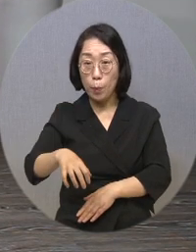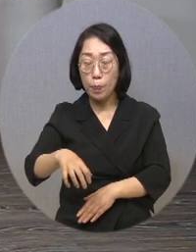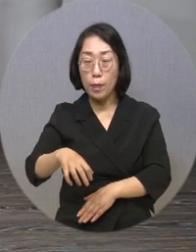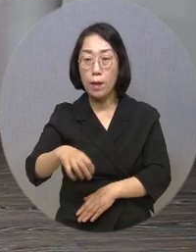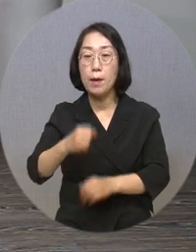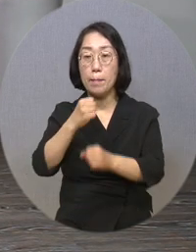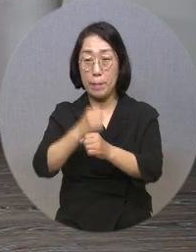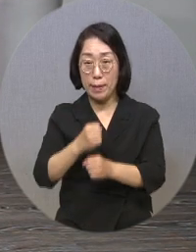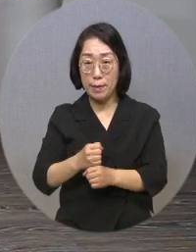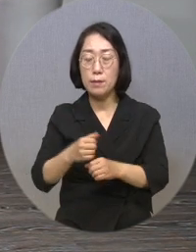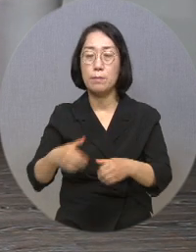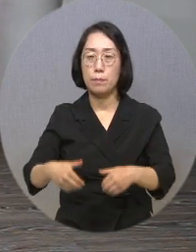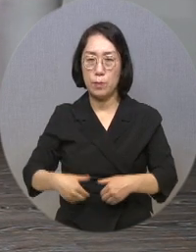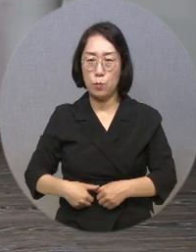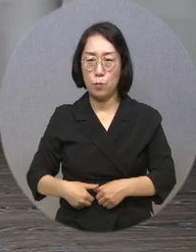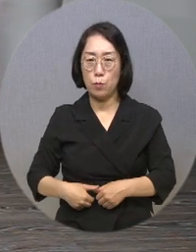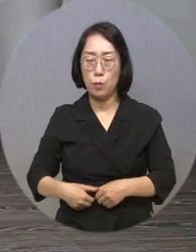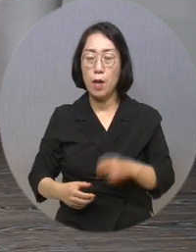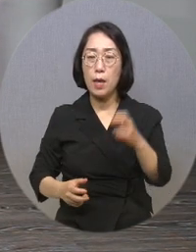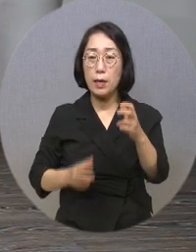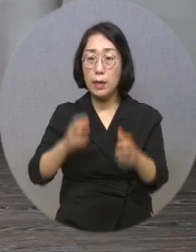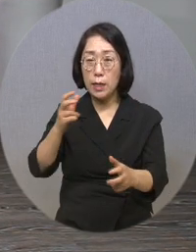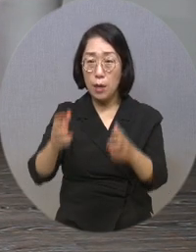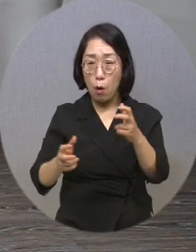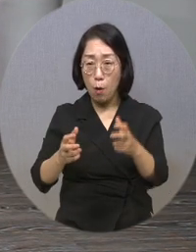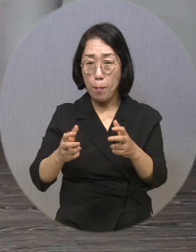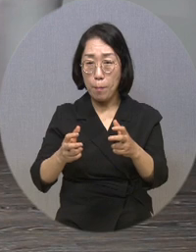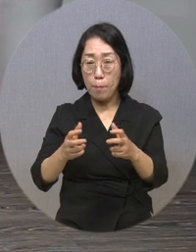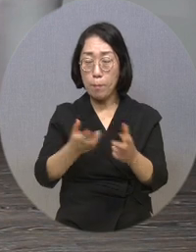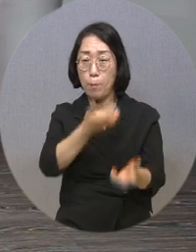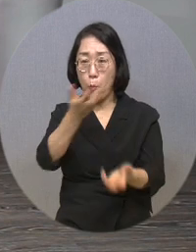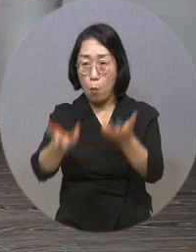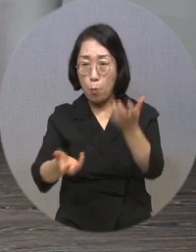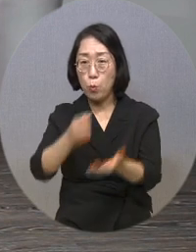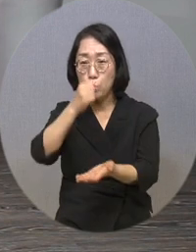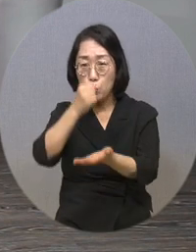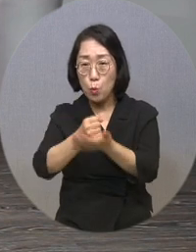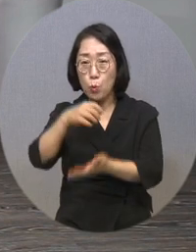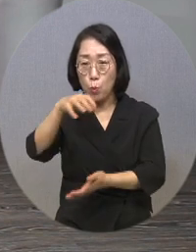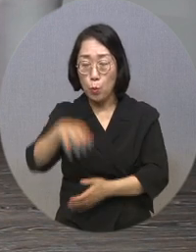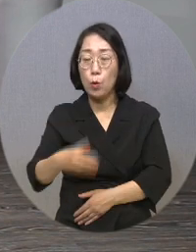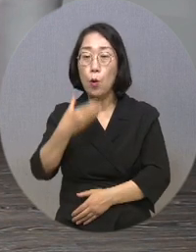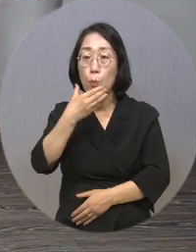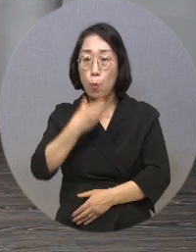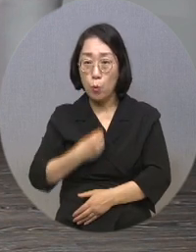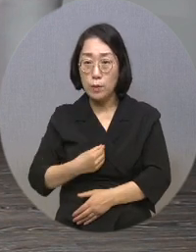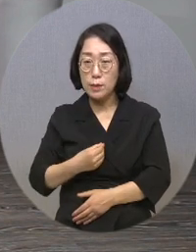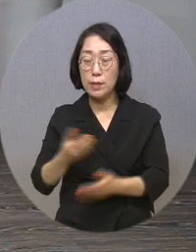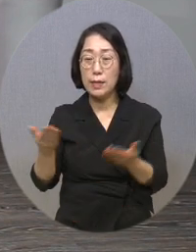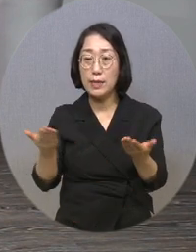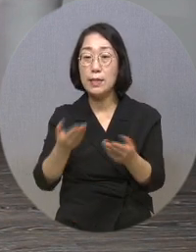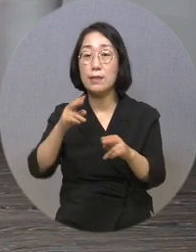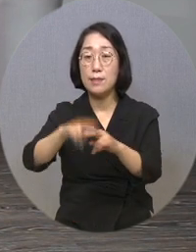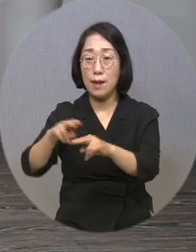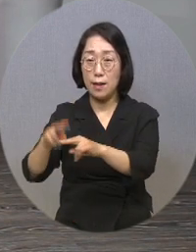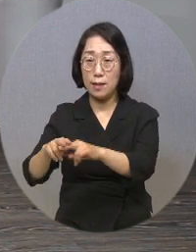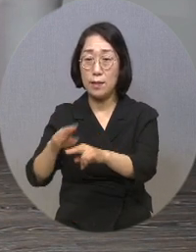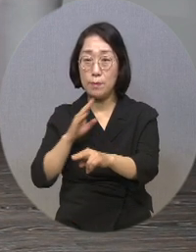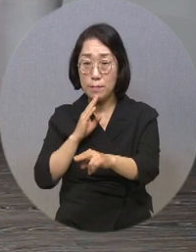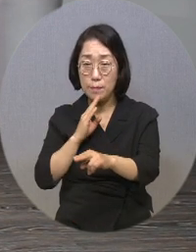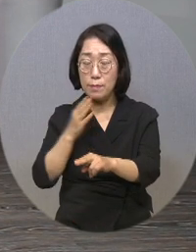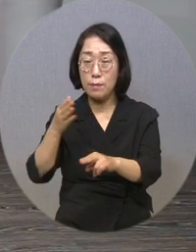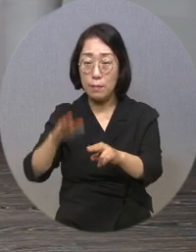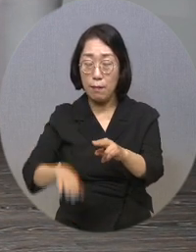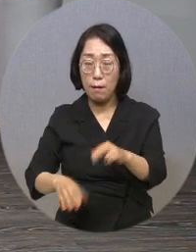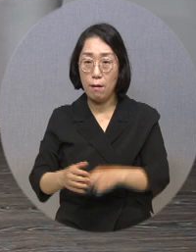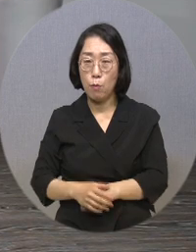네. 근데 이제 기업하기 좋은 도시와 복지는 최고의 일자리라고 하는데, 이제